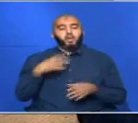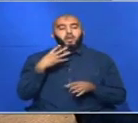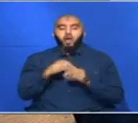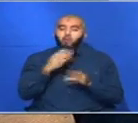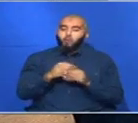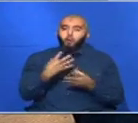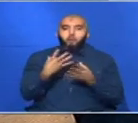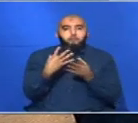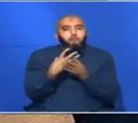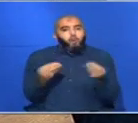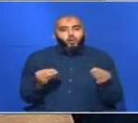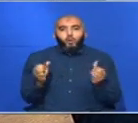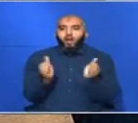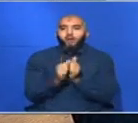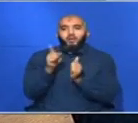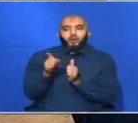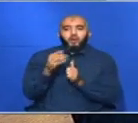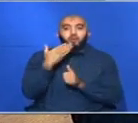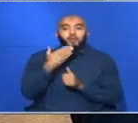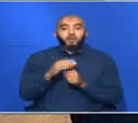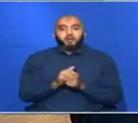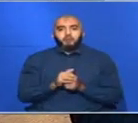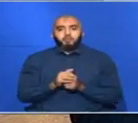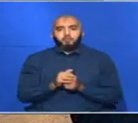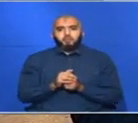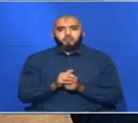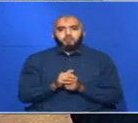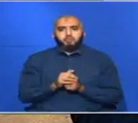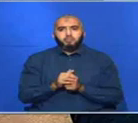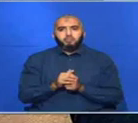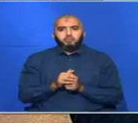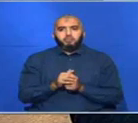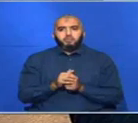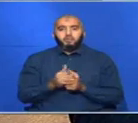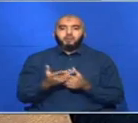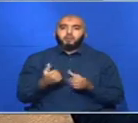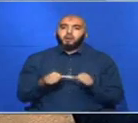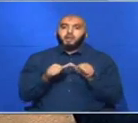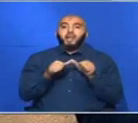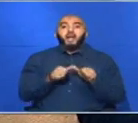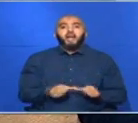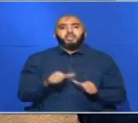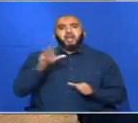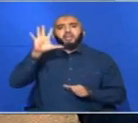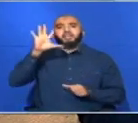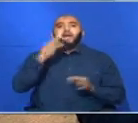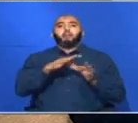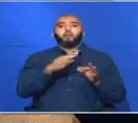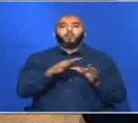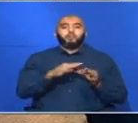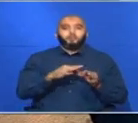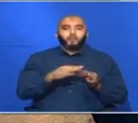جزاك الله جزاك الله خيرا وقد تبقى منه بحول الله خمسه دقائق وخلال هذه الخمسه الدقيقه